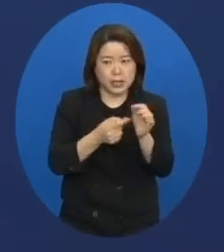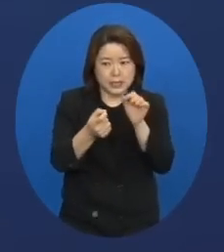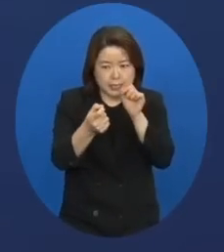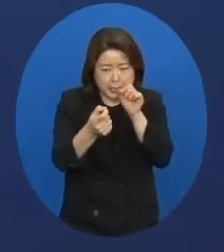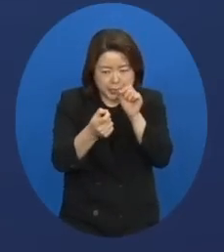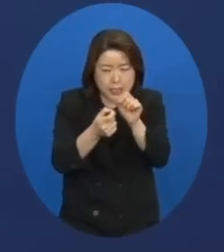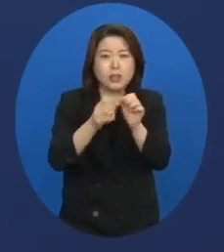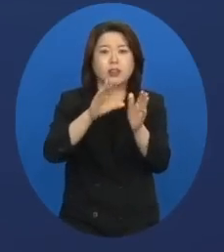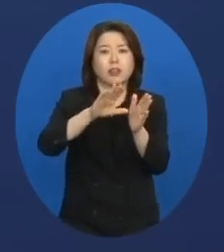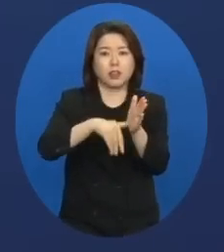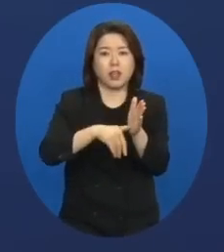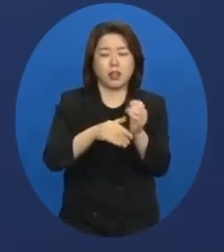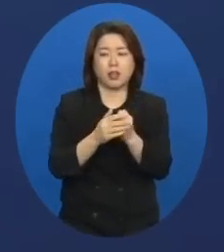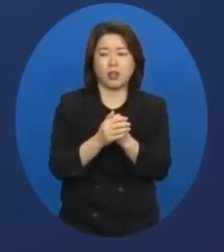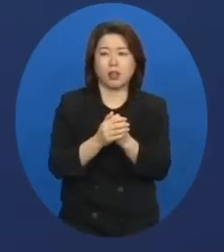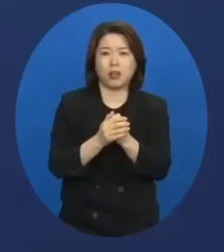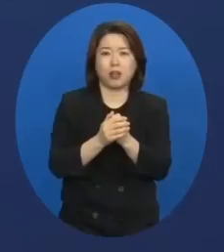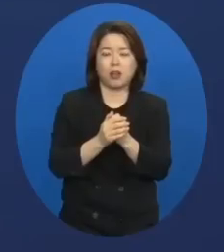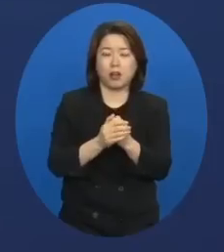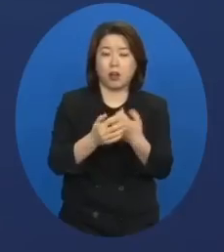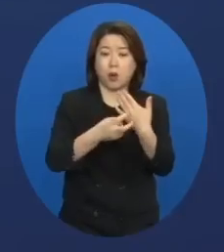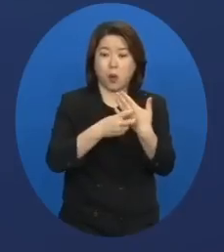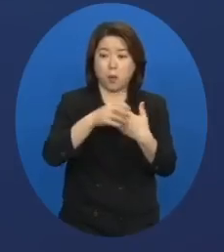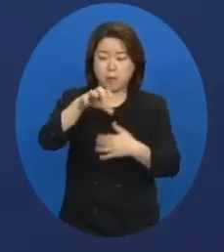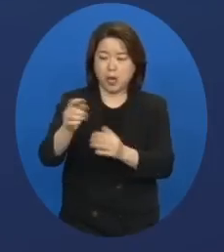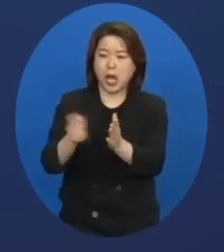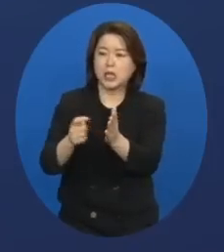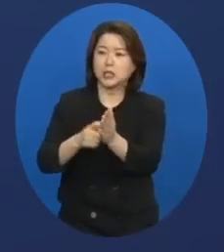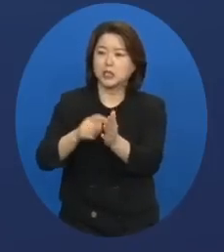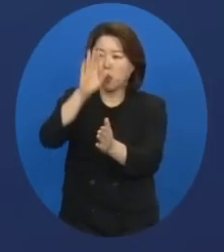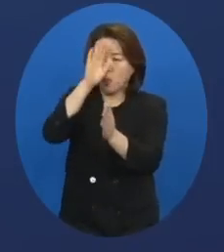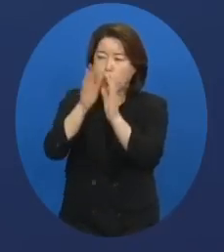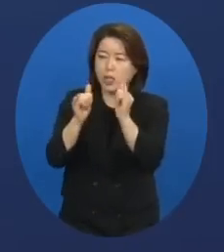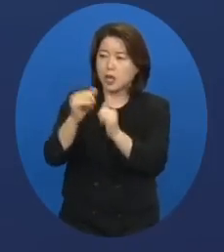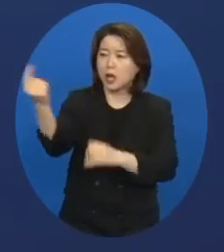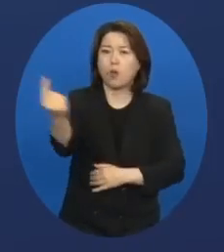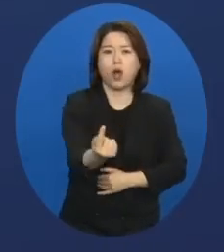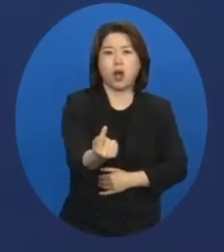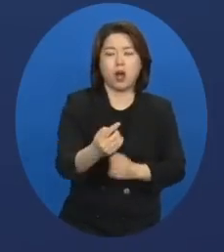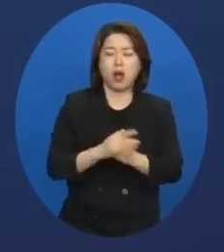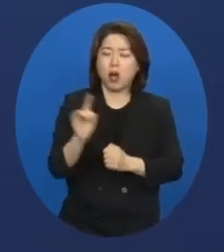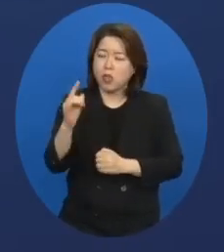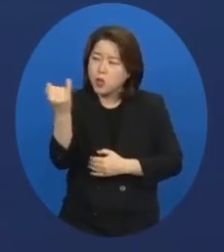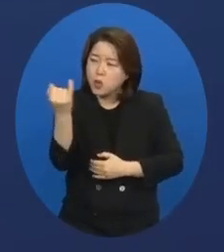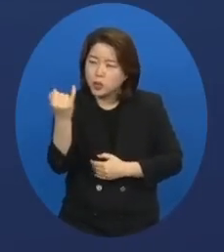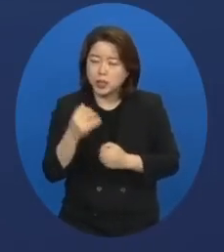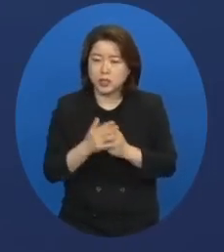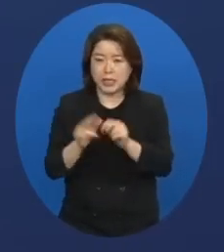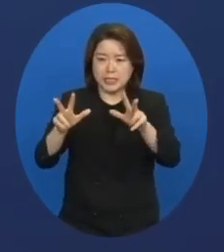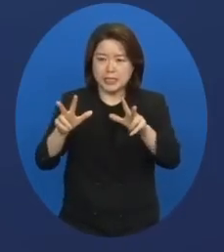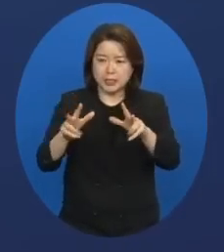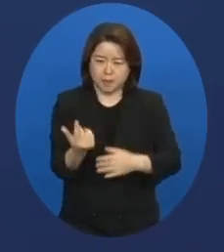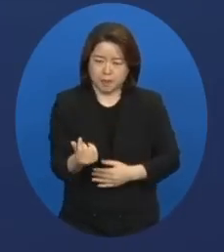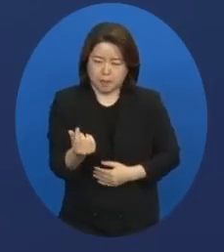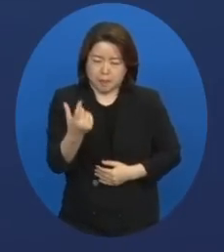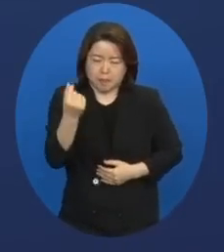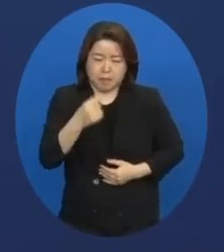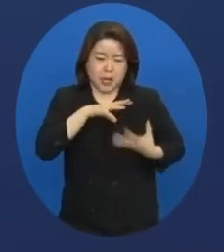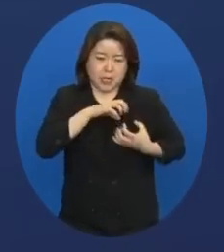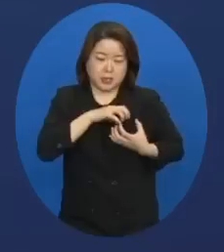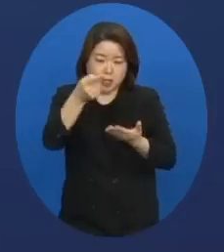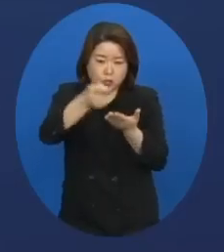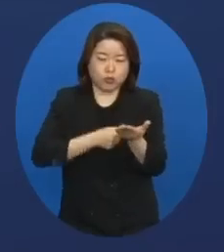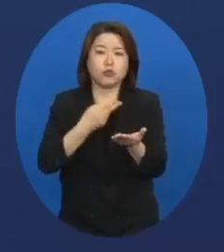직전에 응급 환자가 그 병원에 왔는데 어떤 한 여인인데 지금 당장 심장 이식하지